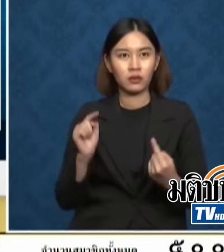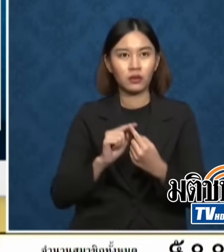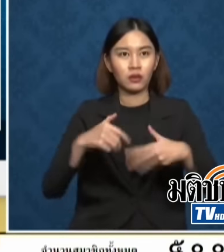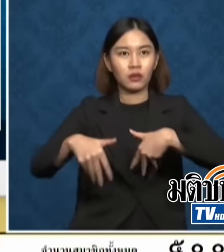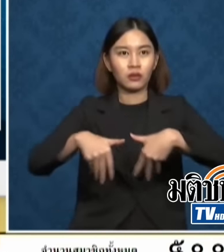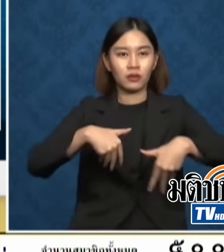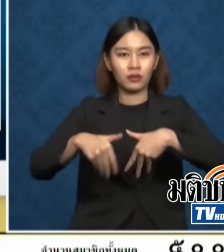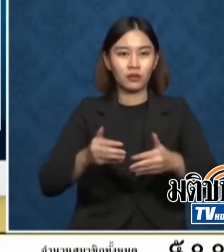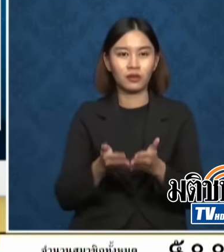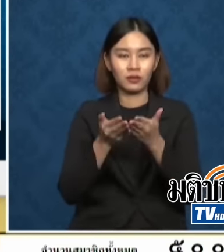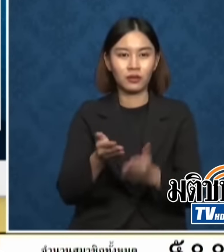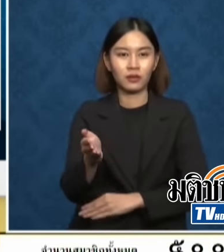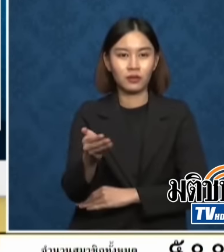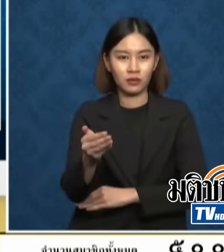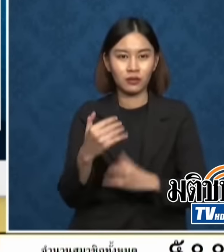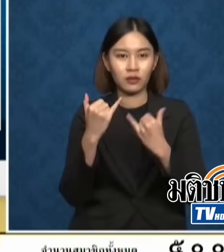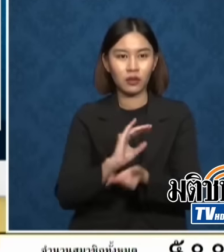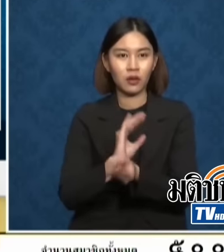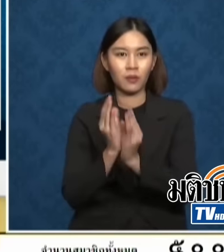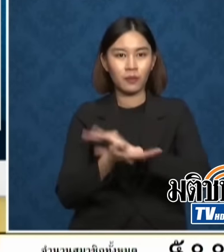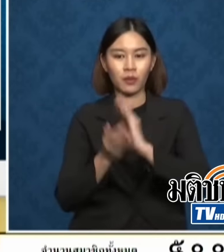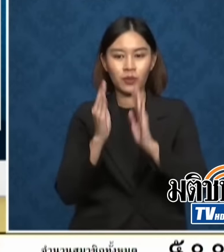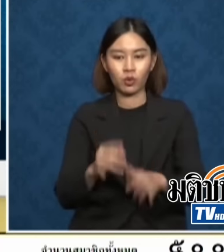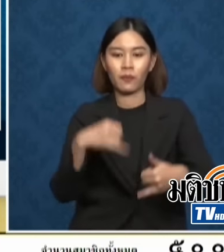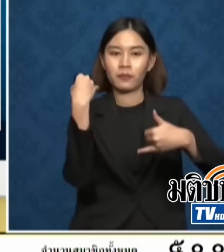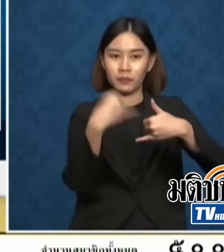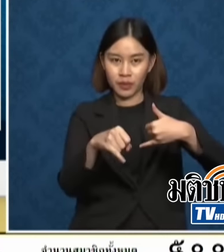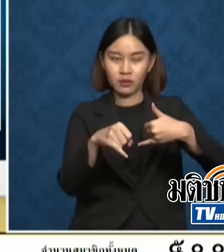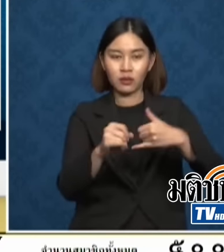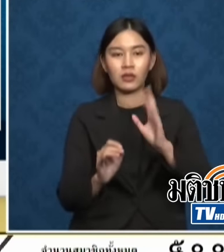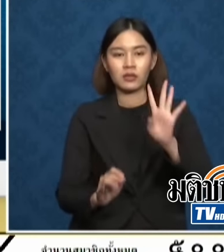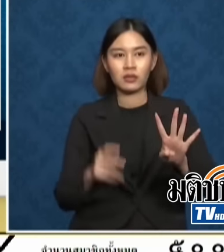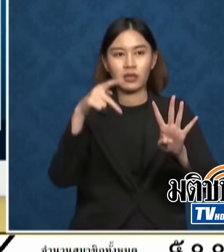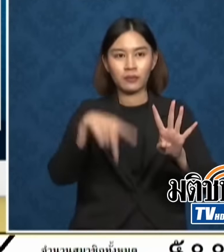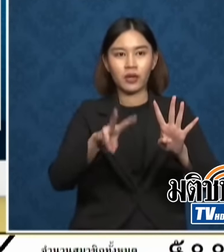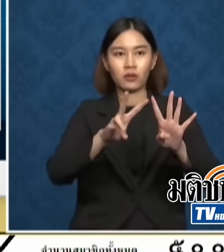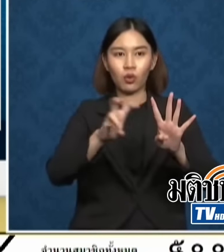าวประมงที่กลายเป็นผู้ต้องหาคดี